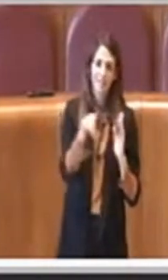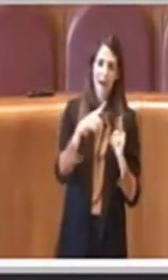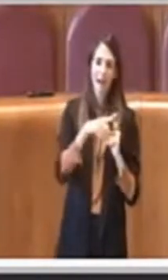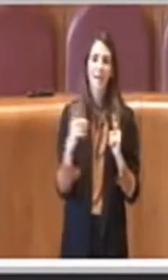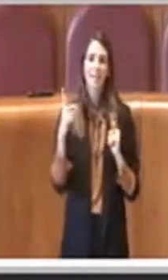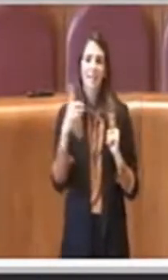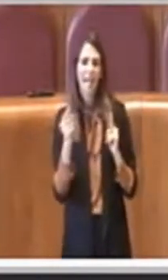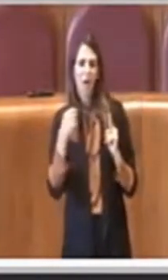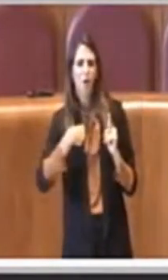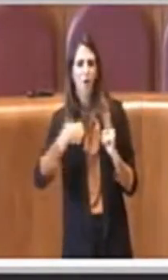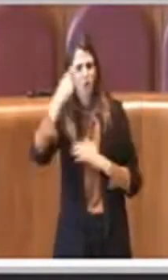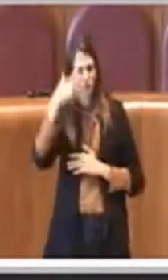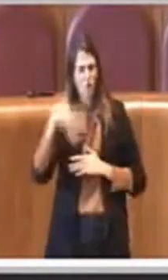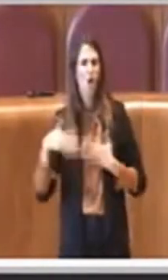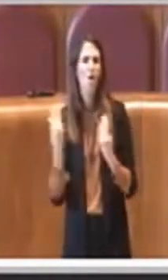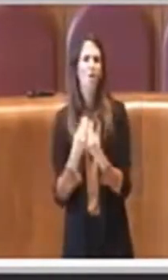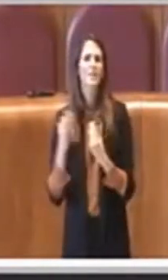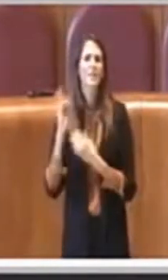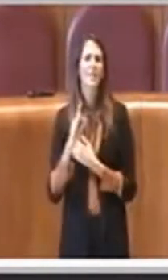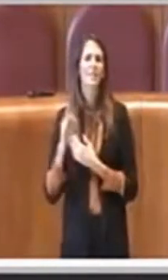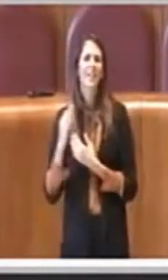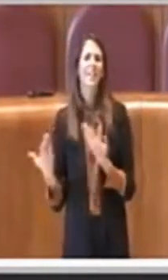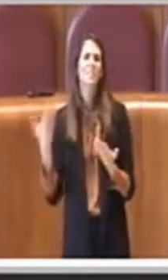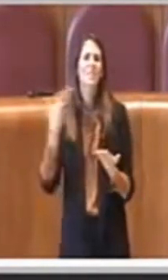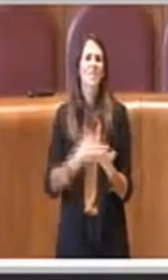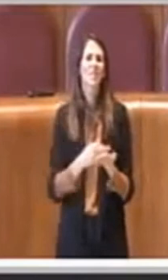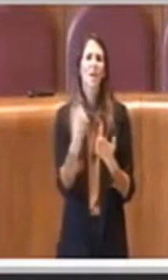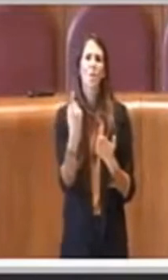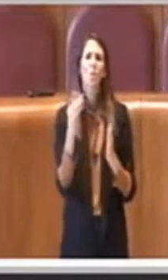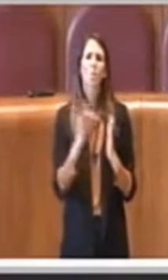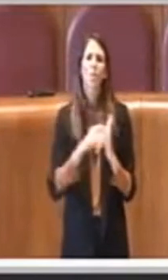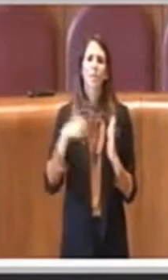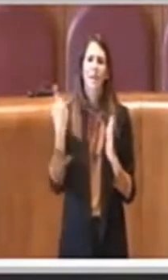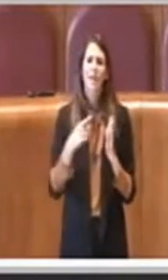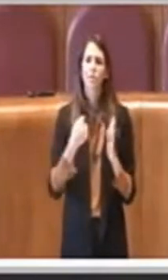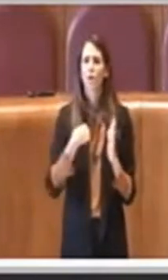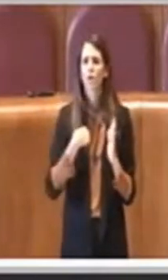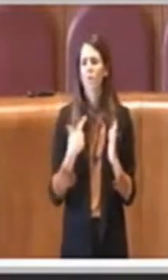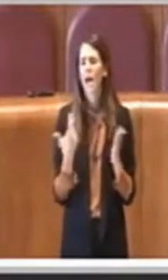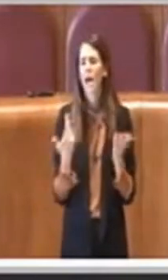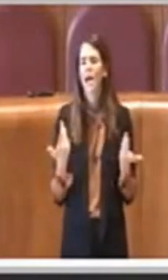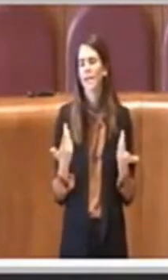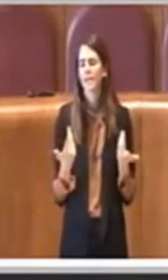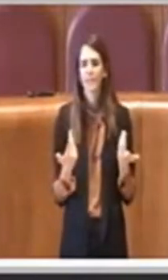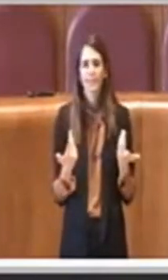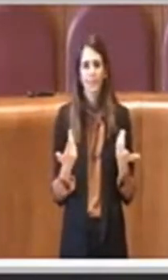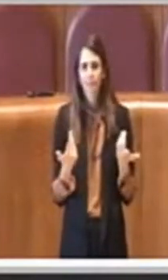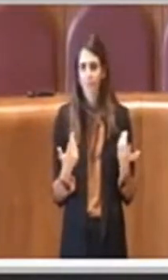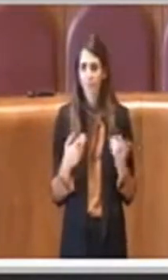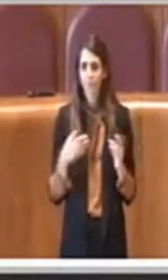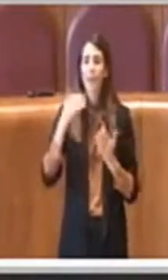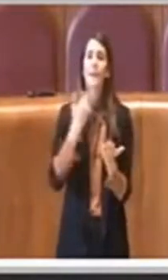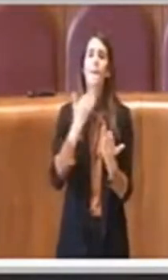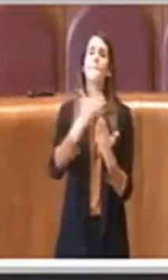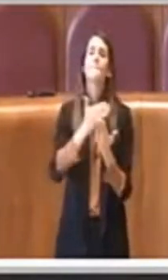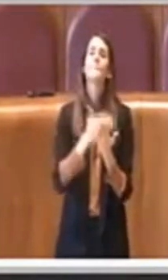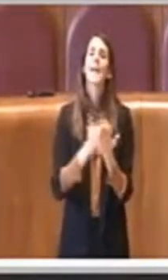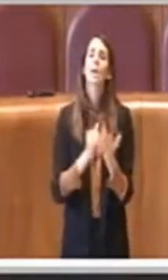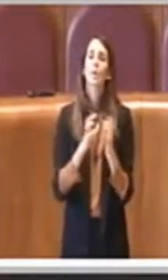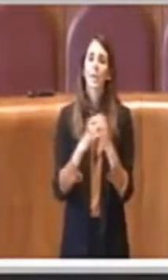che la consigliera Piccardi ha presentato anche un ordine del giorno. Comunque la questione è questa, Presidente. Un piano industriale nuovo